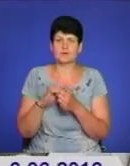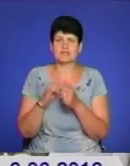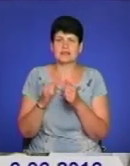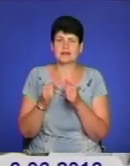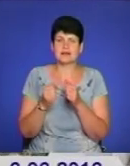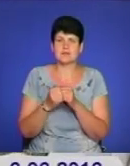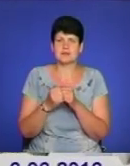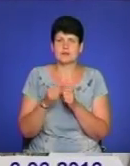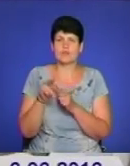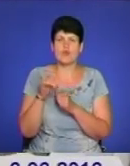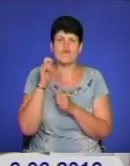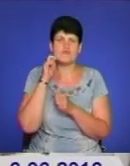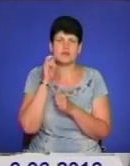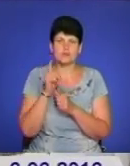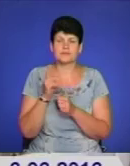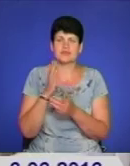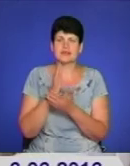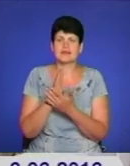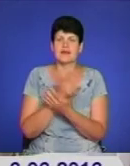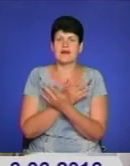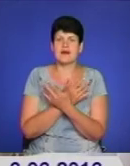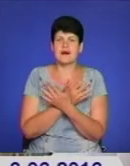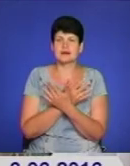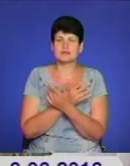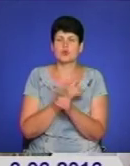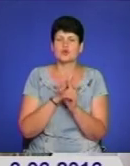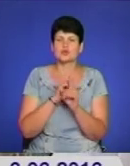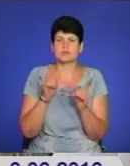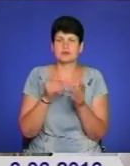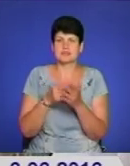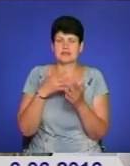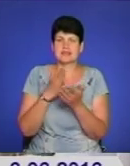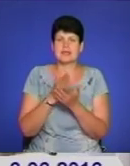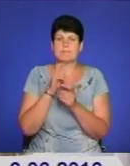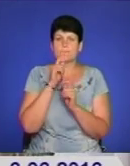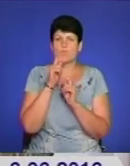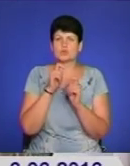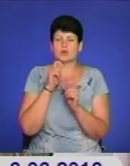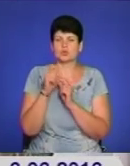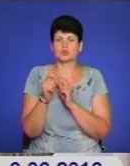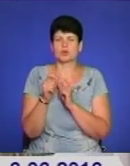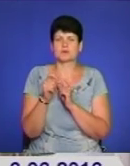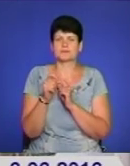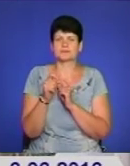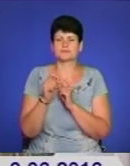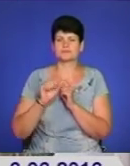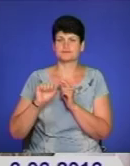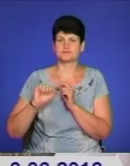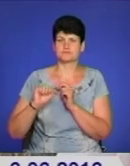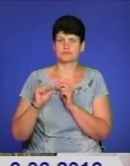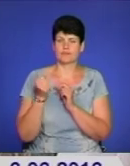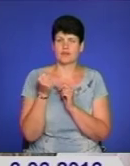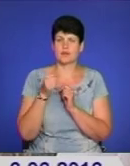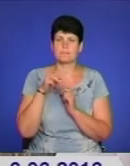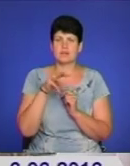по віку. Є ангел з таких особливо цінних. Є подарунок побратима Ігоря